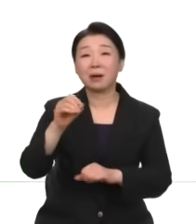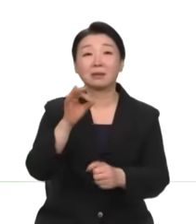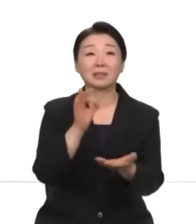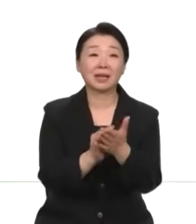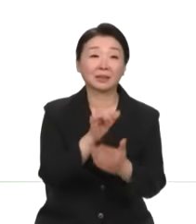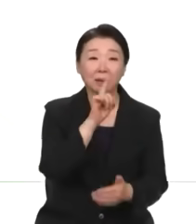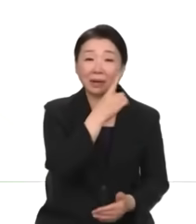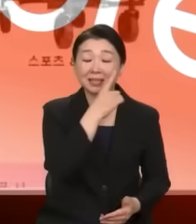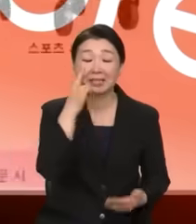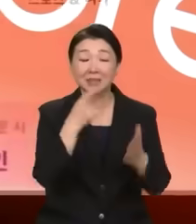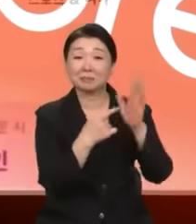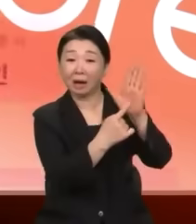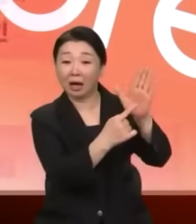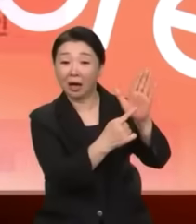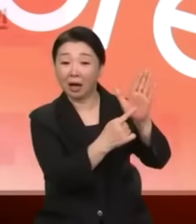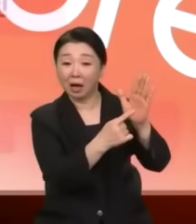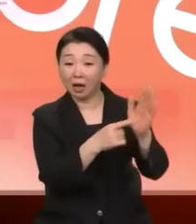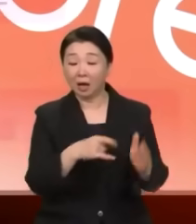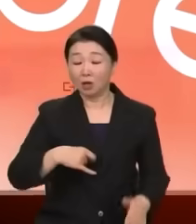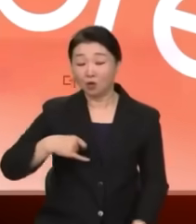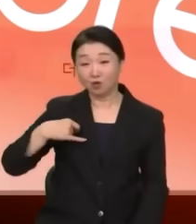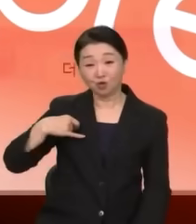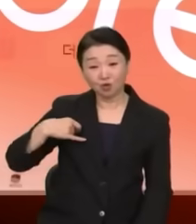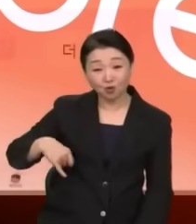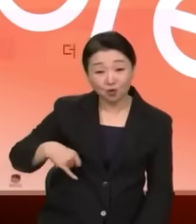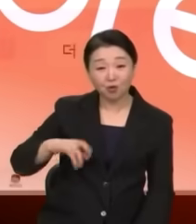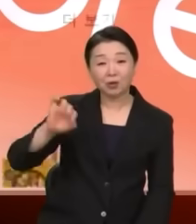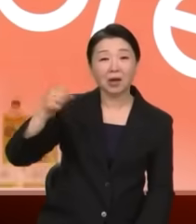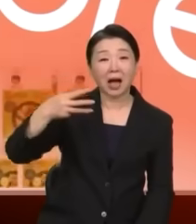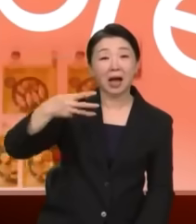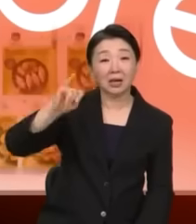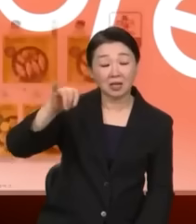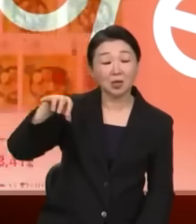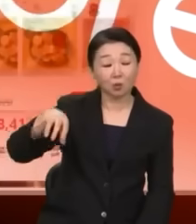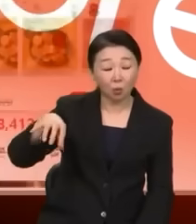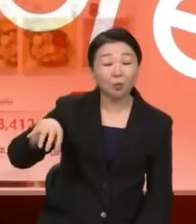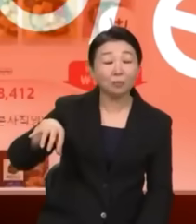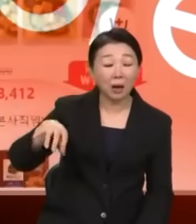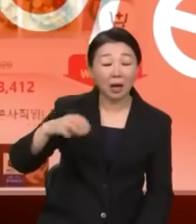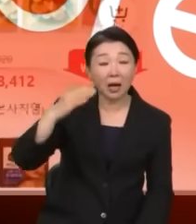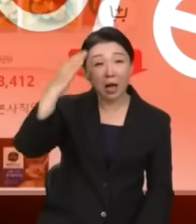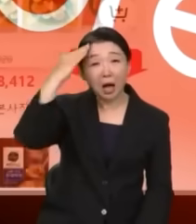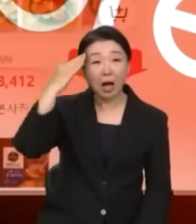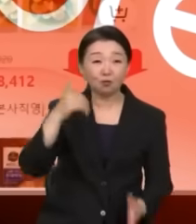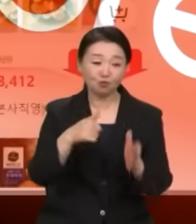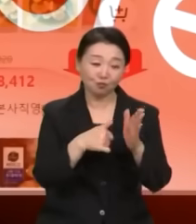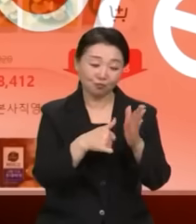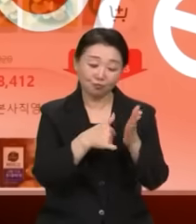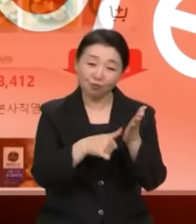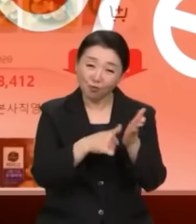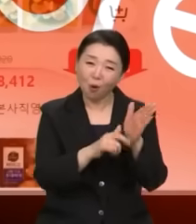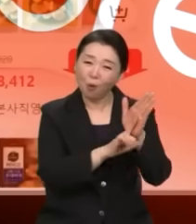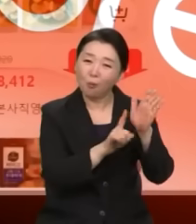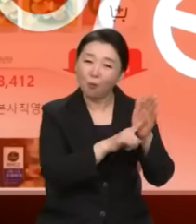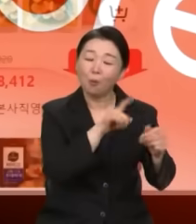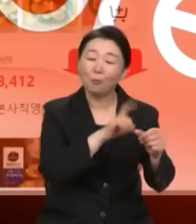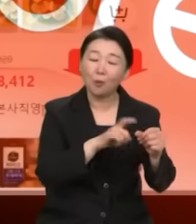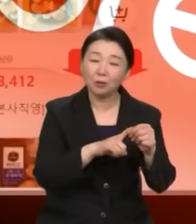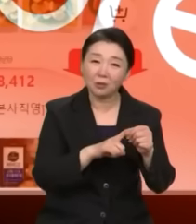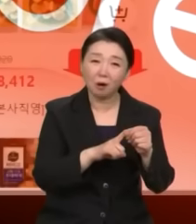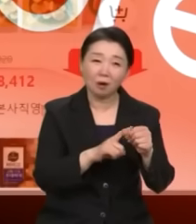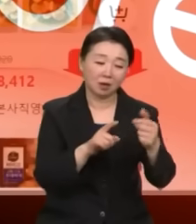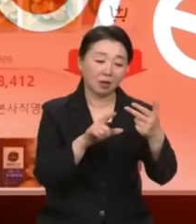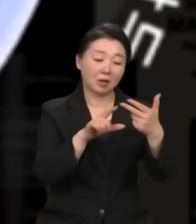샀다는 인증글입니다. 중국 알리익스프레스가 한국 상품관을 홍보하기 위해 지난 18일부터